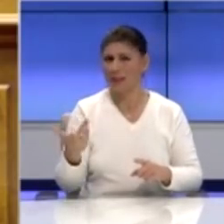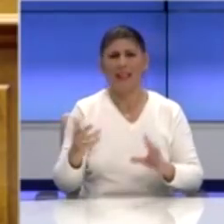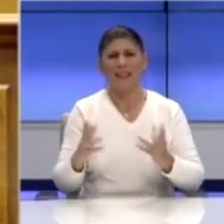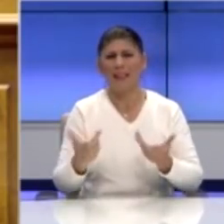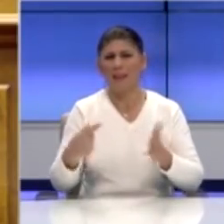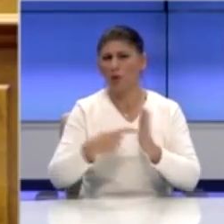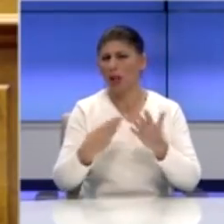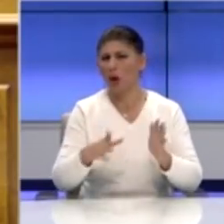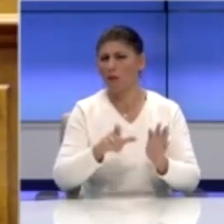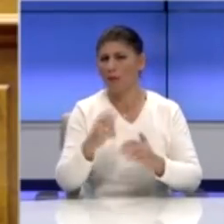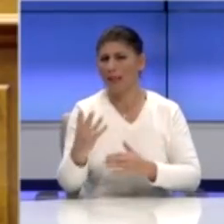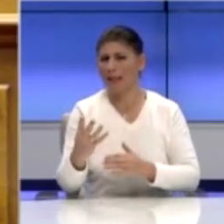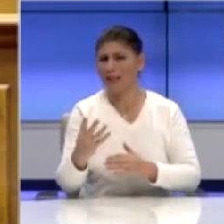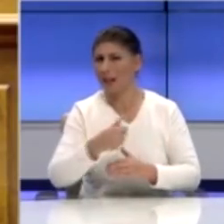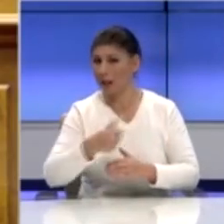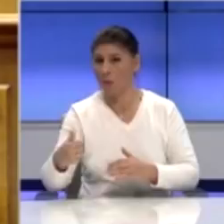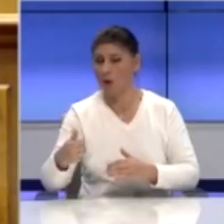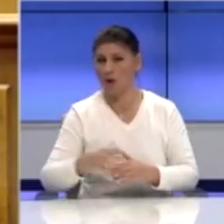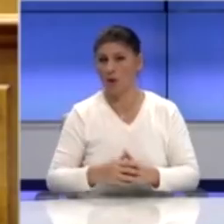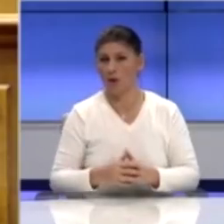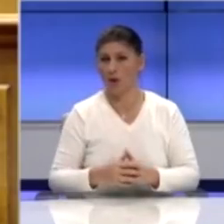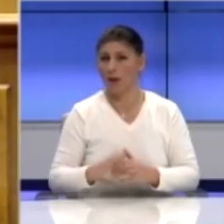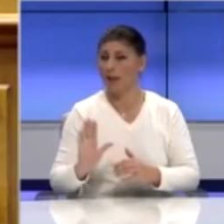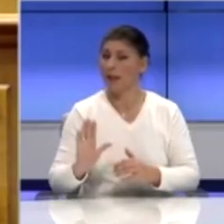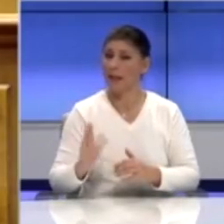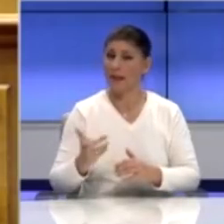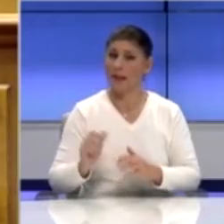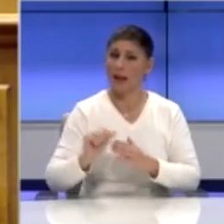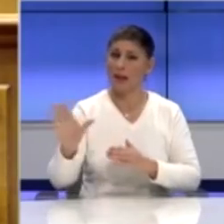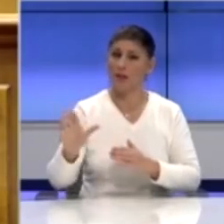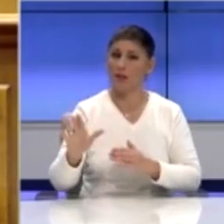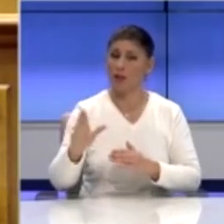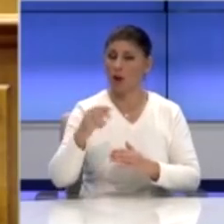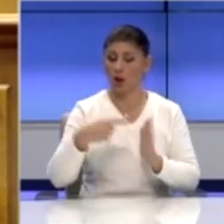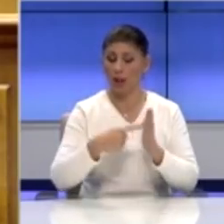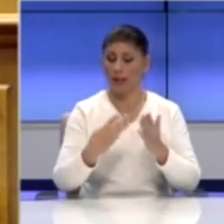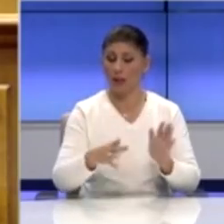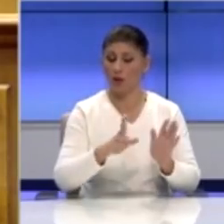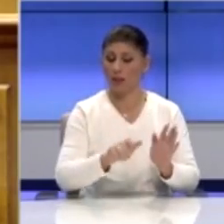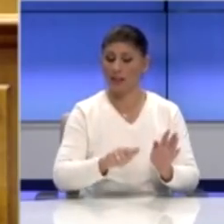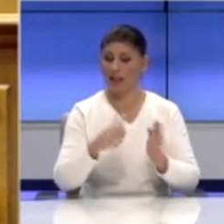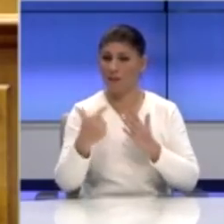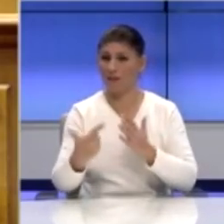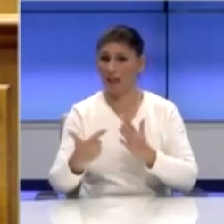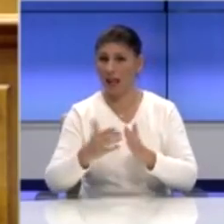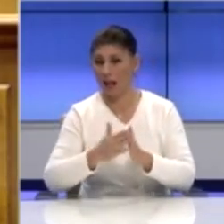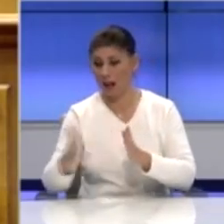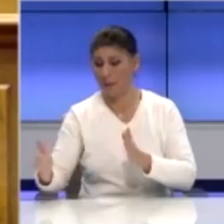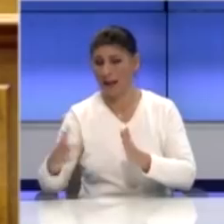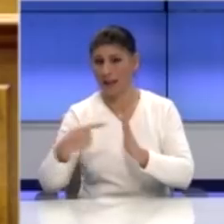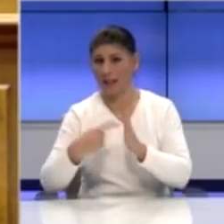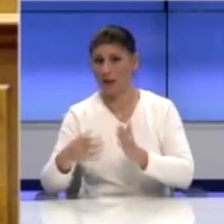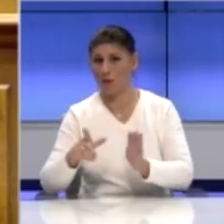γιατί από τη μεταπολίτευση και μετά και μόνο. Γιατί να παίξω παραδείγματος χάρη η περίοδος της Χούντας. Μάλιστα άκουσα και τον κύριο